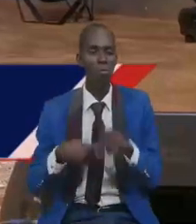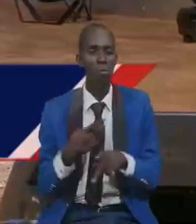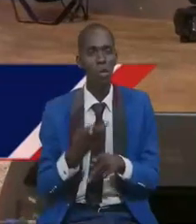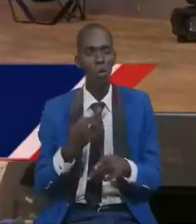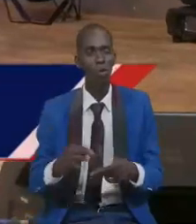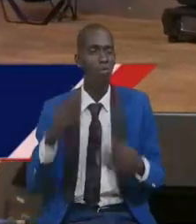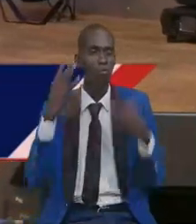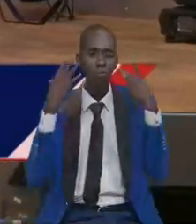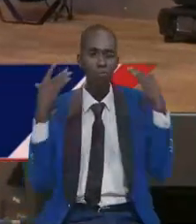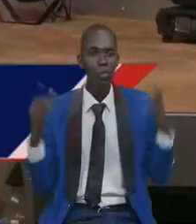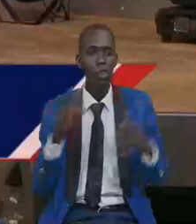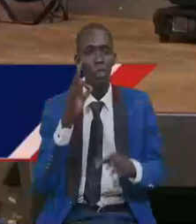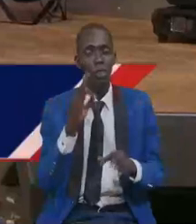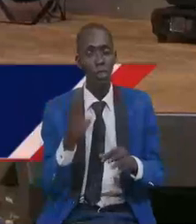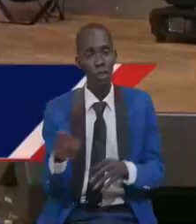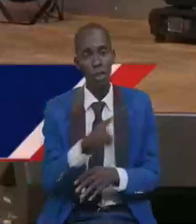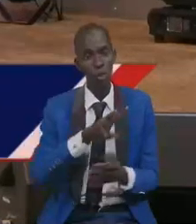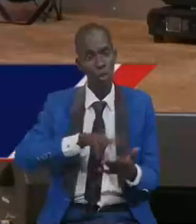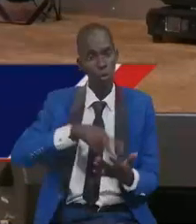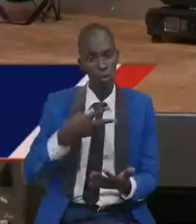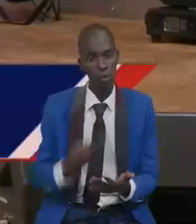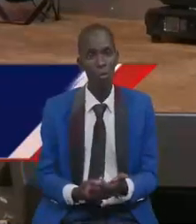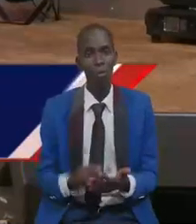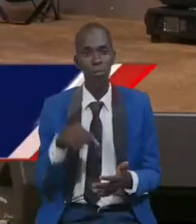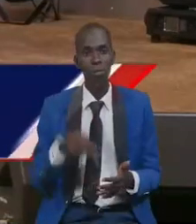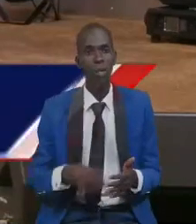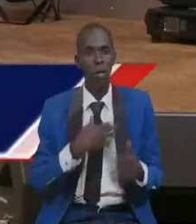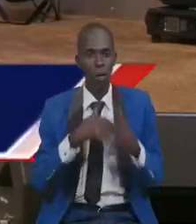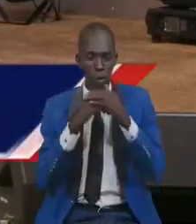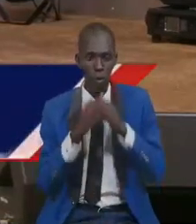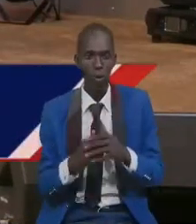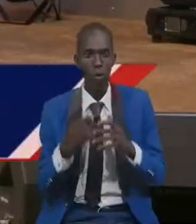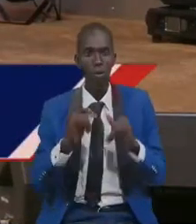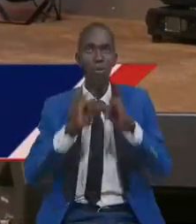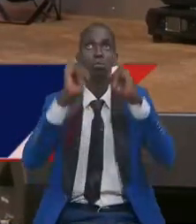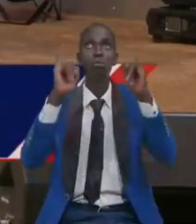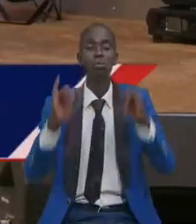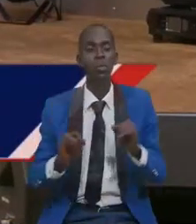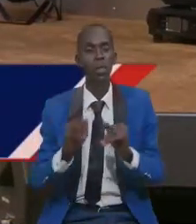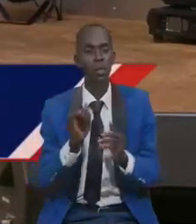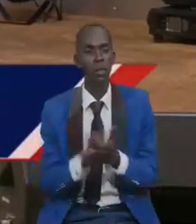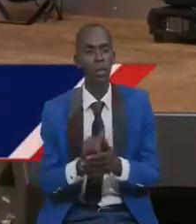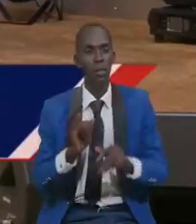prosternerez et vous adorerez la statue que j'ai faite.